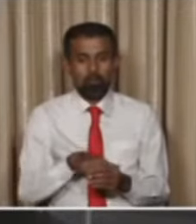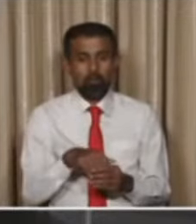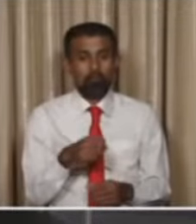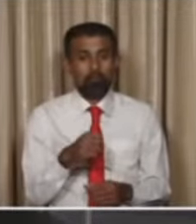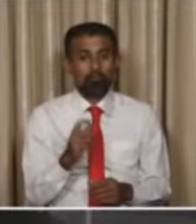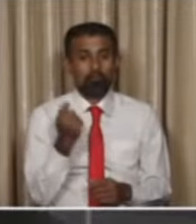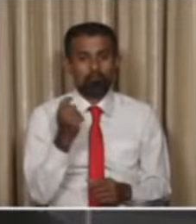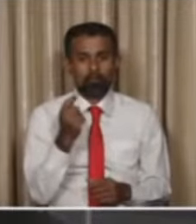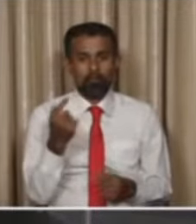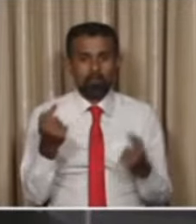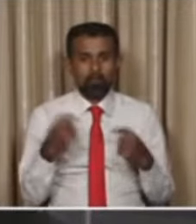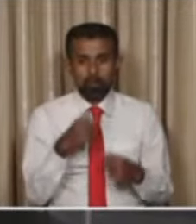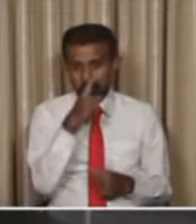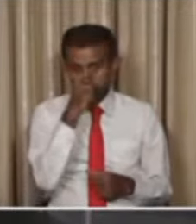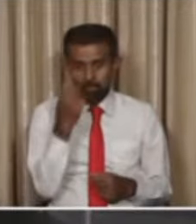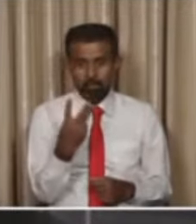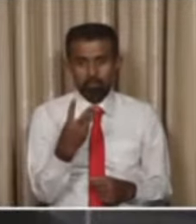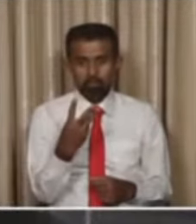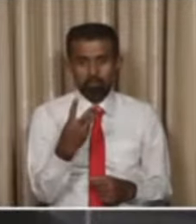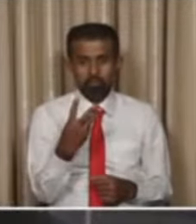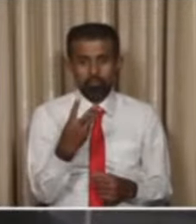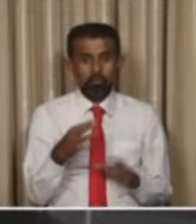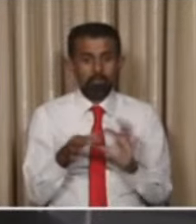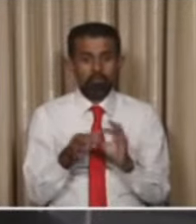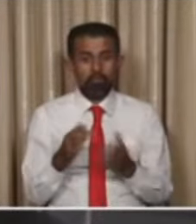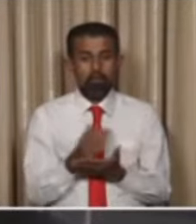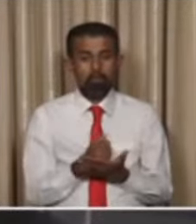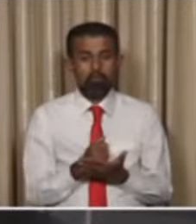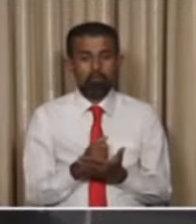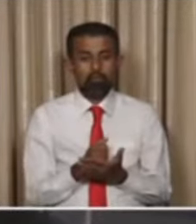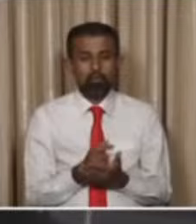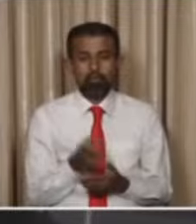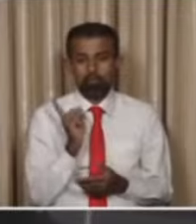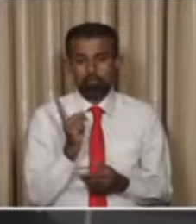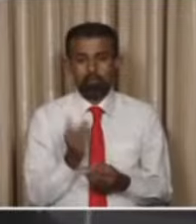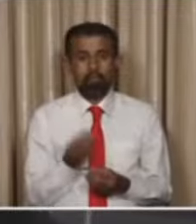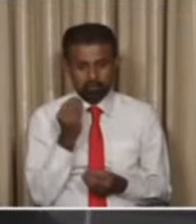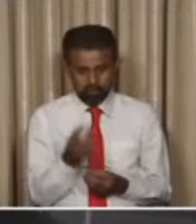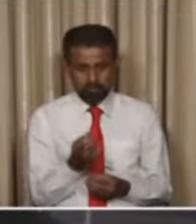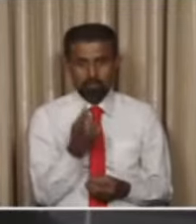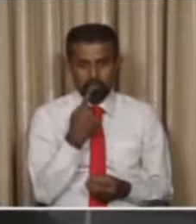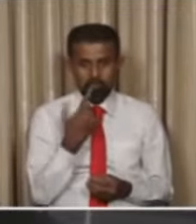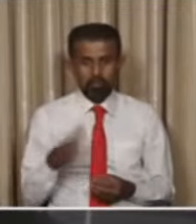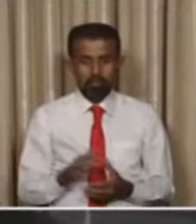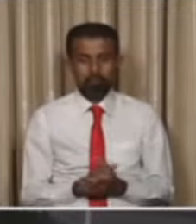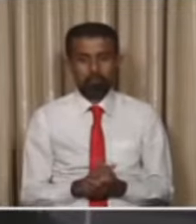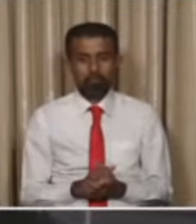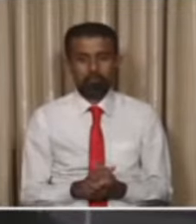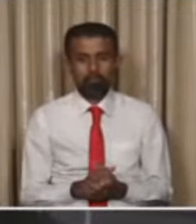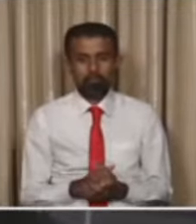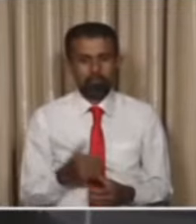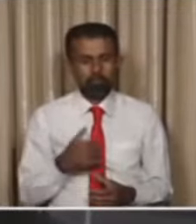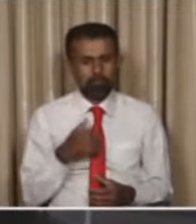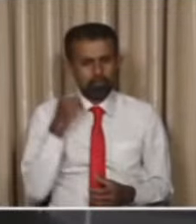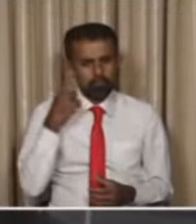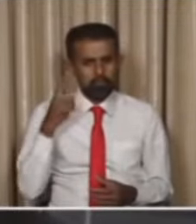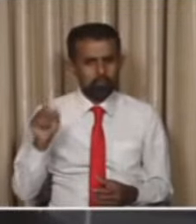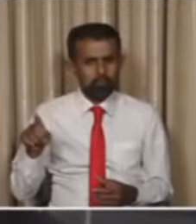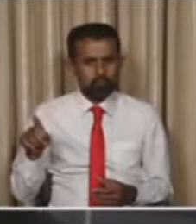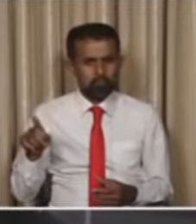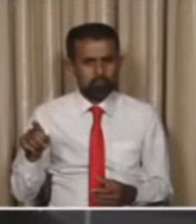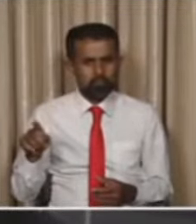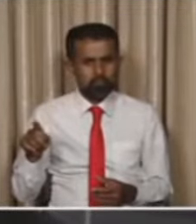අවිලා මාස 3කින් මේකට සම්බන්ධ අයව දඬුවම් දෙනවයි කියලා. දැන් අපිට සැකයක් තියෙනවා. මේ සැකය